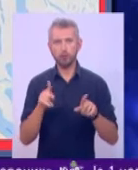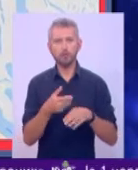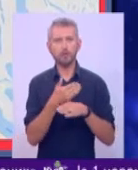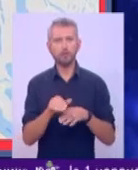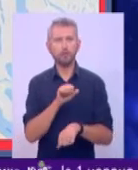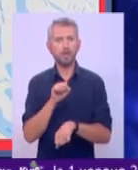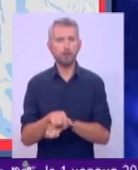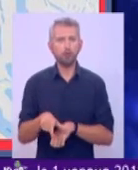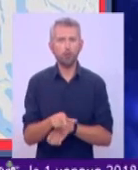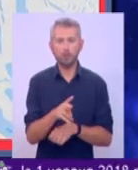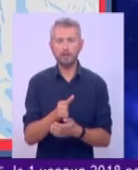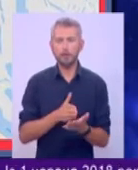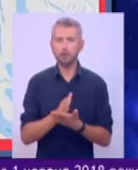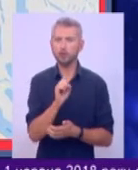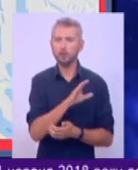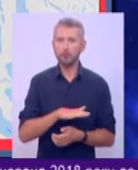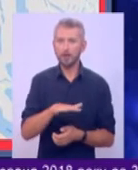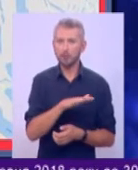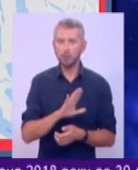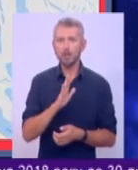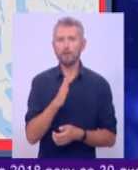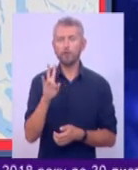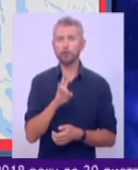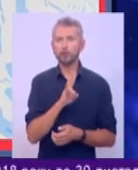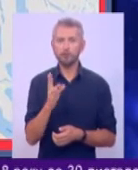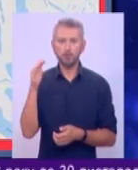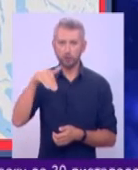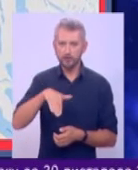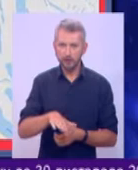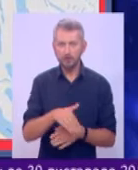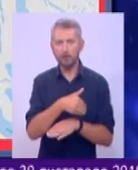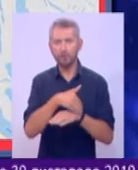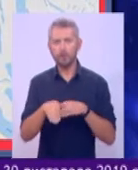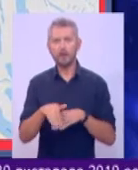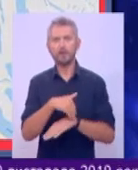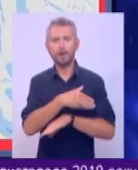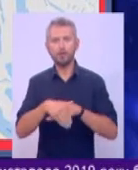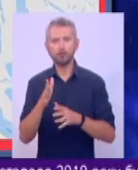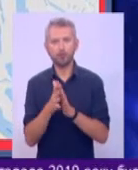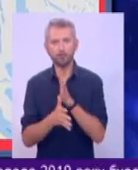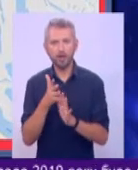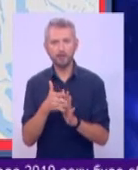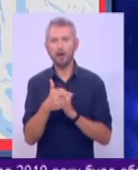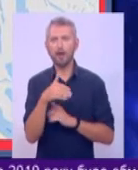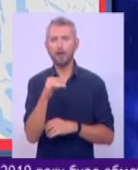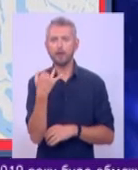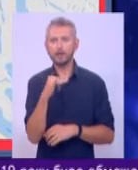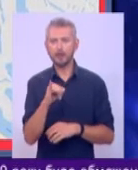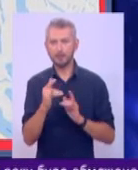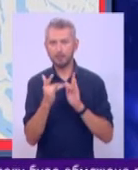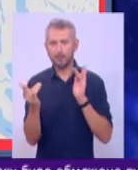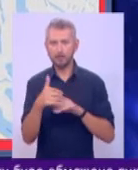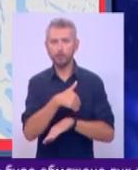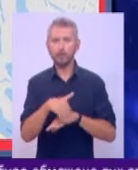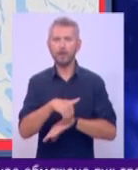частково перекриють дороги за маршрутом. Європейська площа, Володимирський узвіз, вулиця Набережно-Хрещатицька, Гаванський